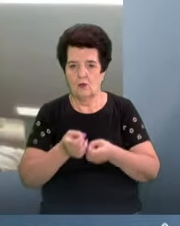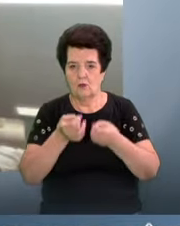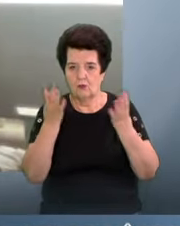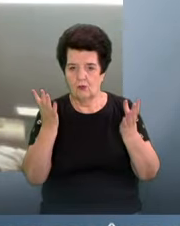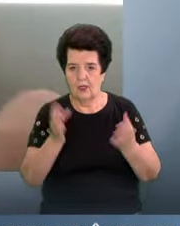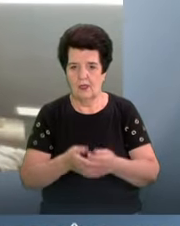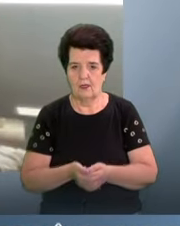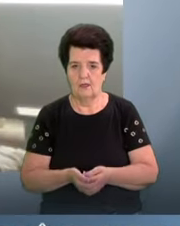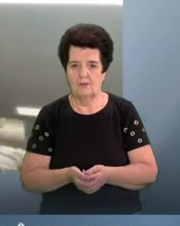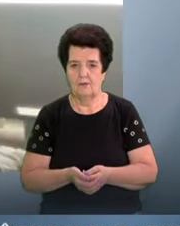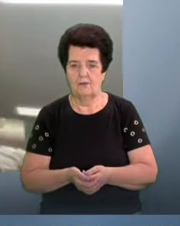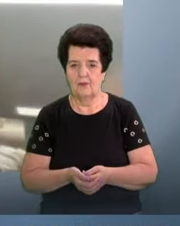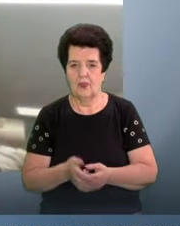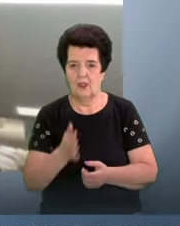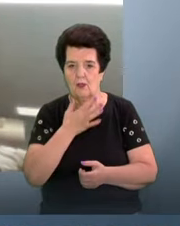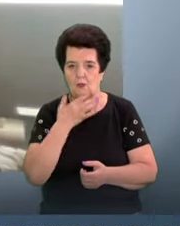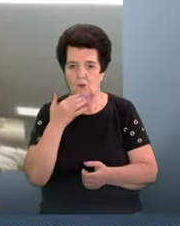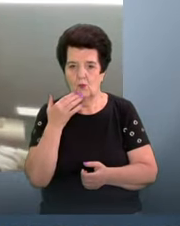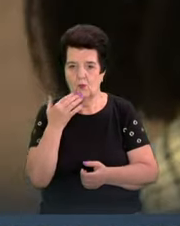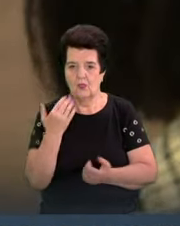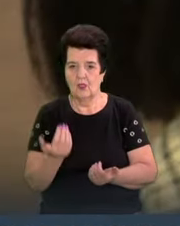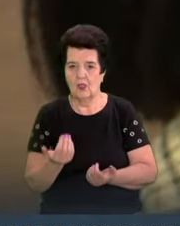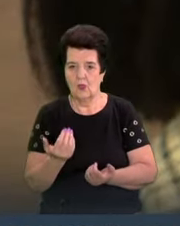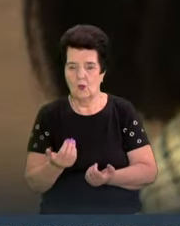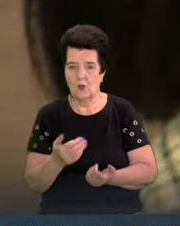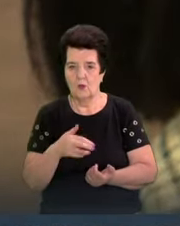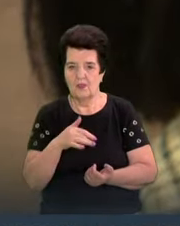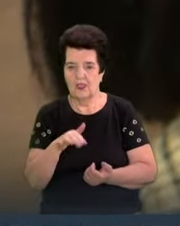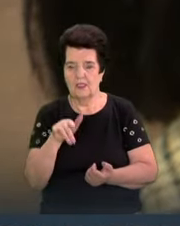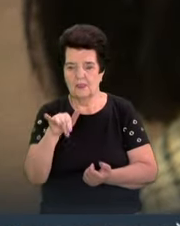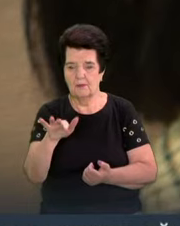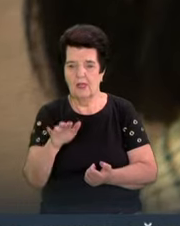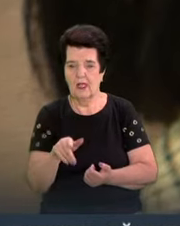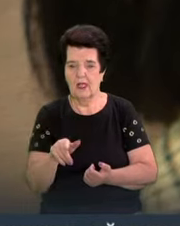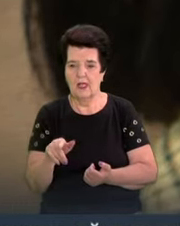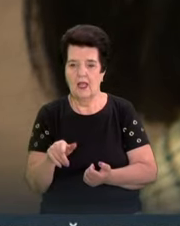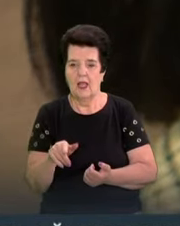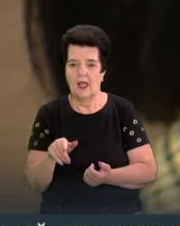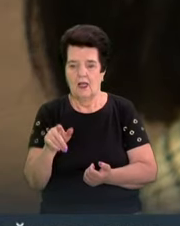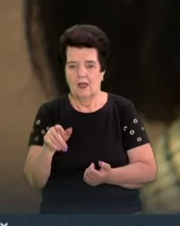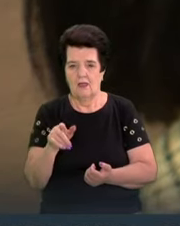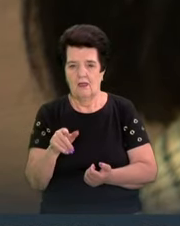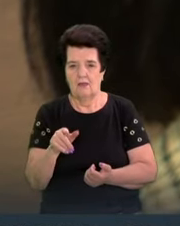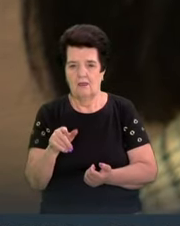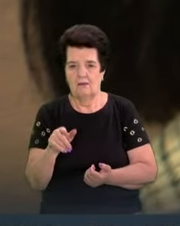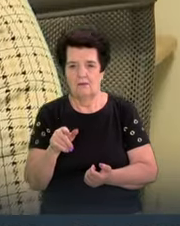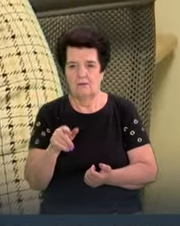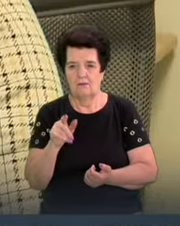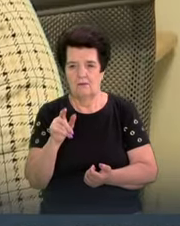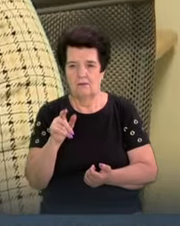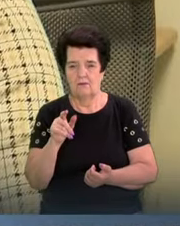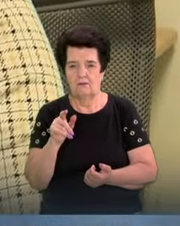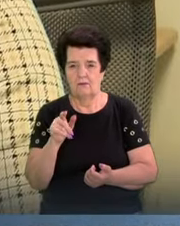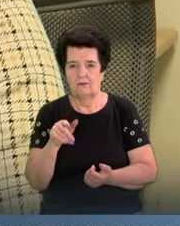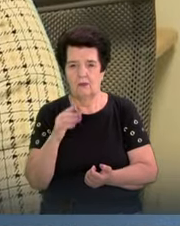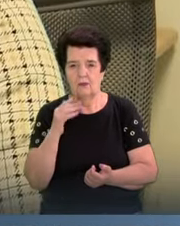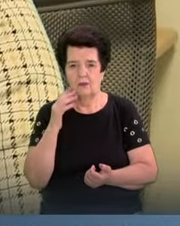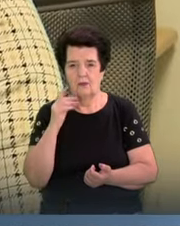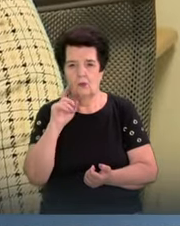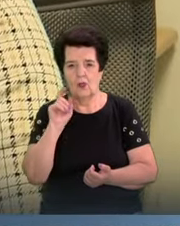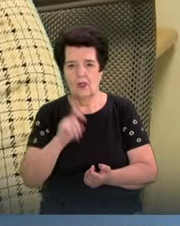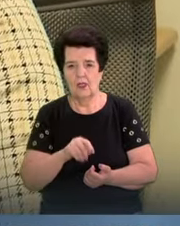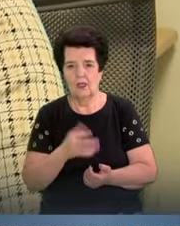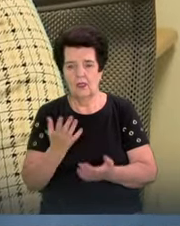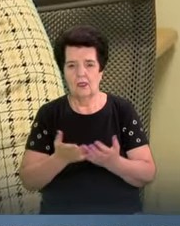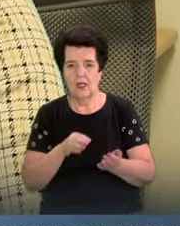exemplu, trec foarte mulți evrei acum în pelerinaj spre Ucraina la mormântul unui sfânt, te vindești dacă